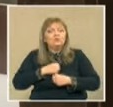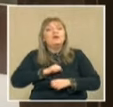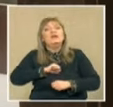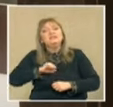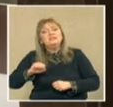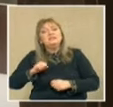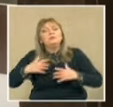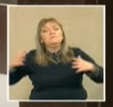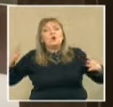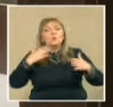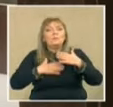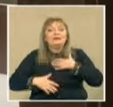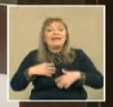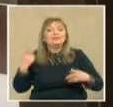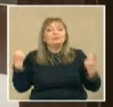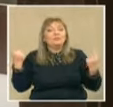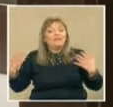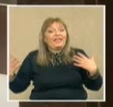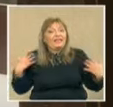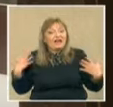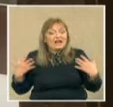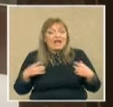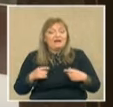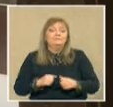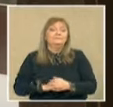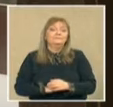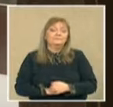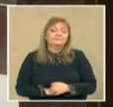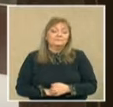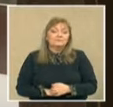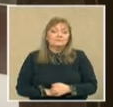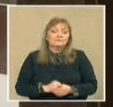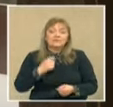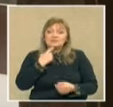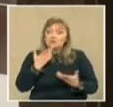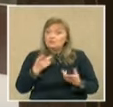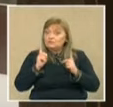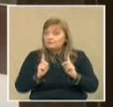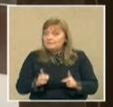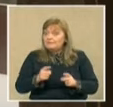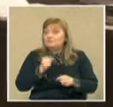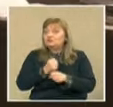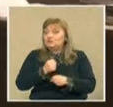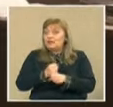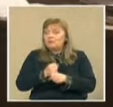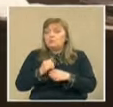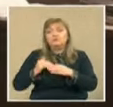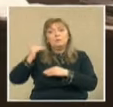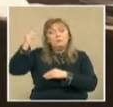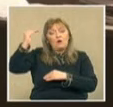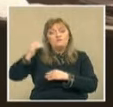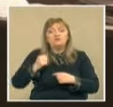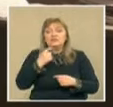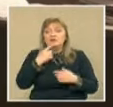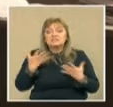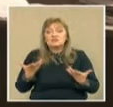да играя, защото доста отдавна не бях попадала на такава роля, за която трябва да работя повече, отколкото. Защото